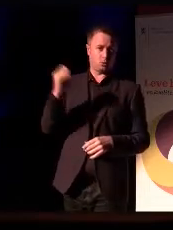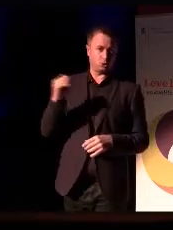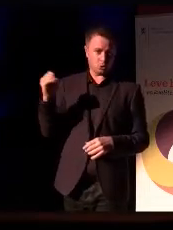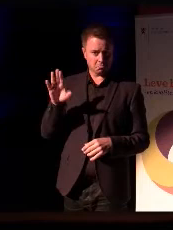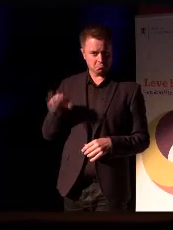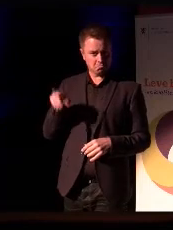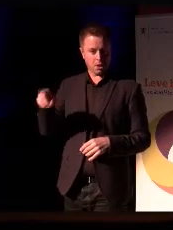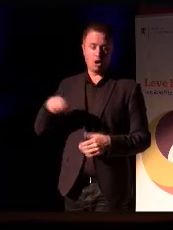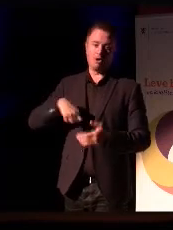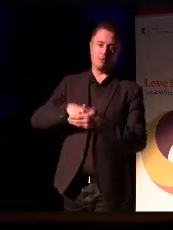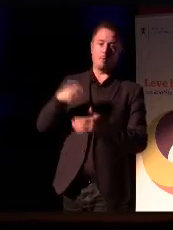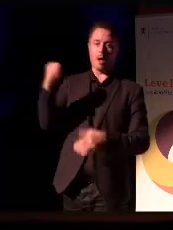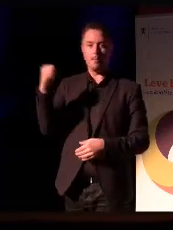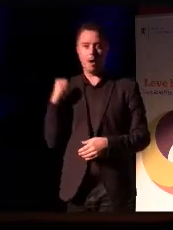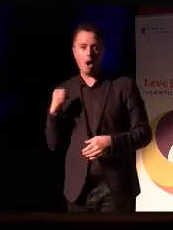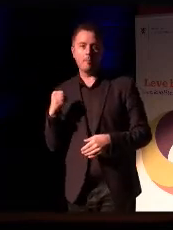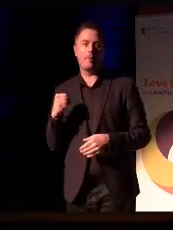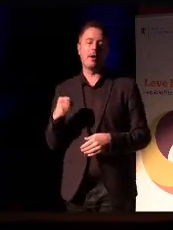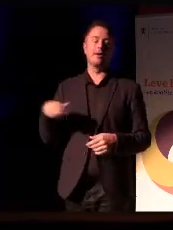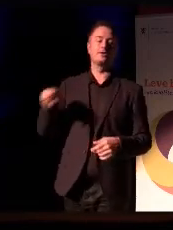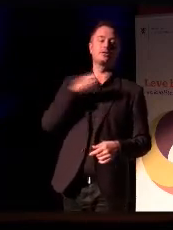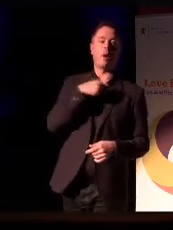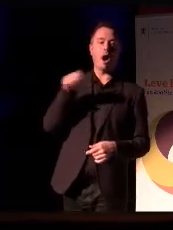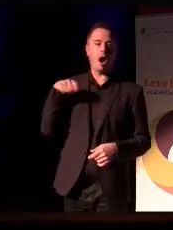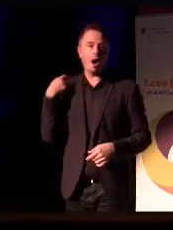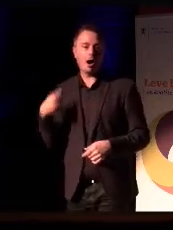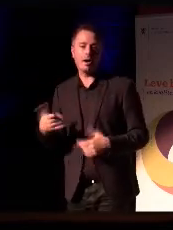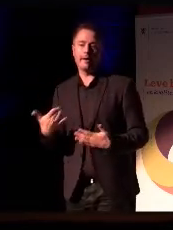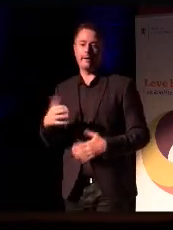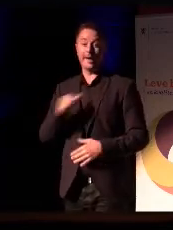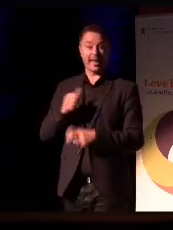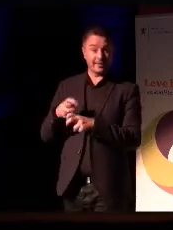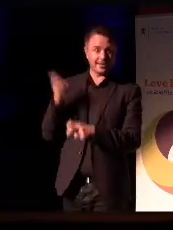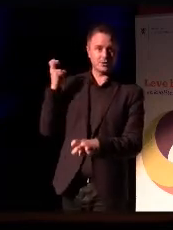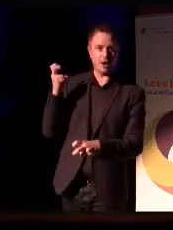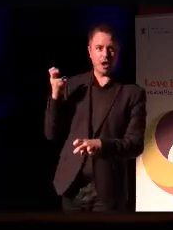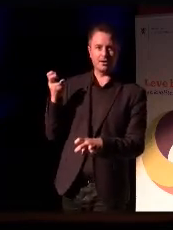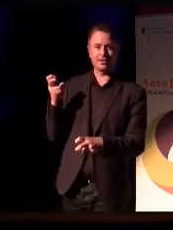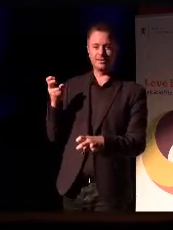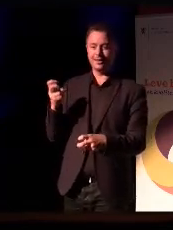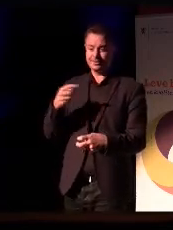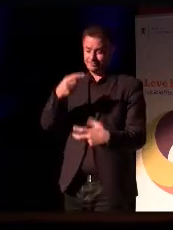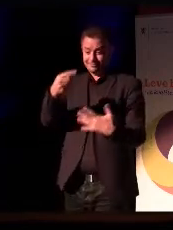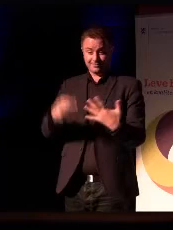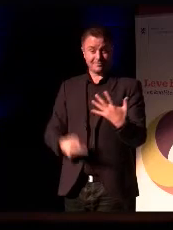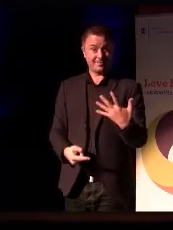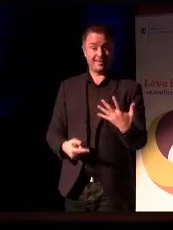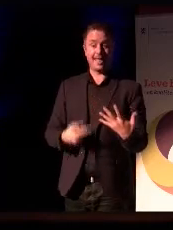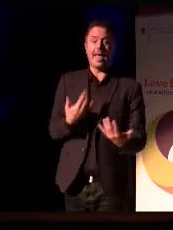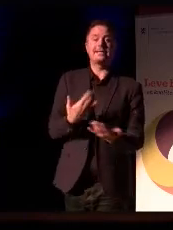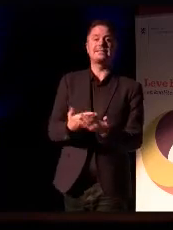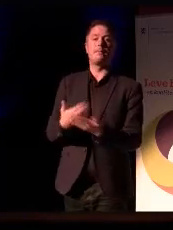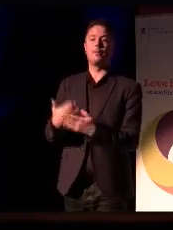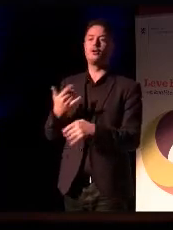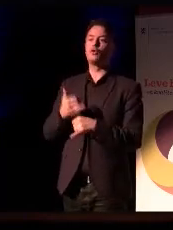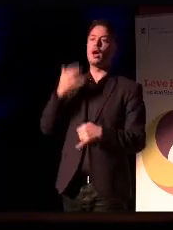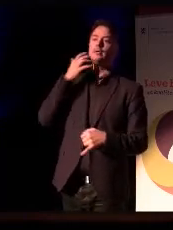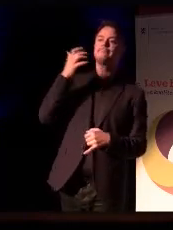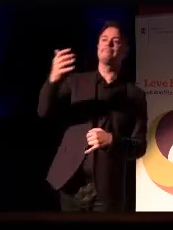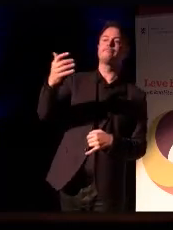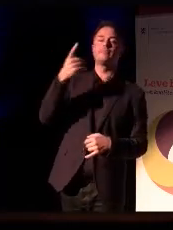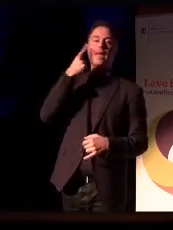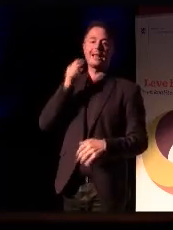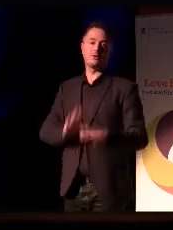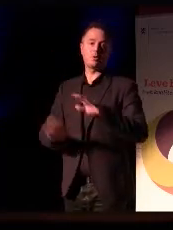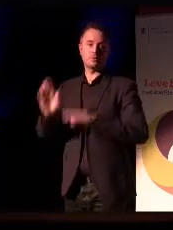spa, egen restaurant. Dette eksempler på fremtidens eldreomsorg. Jeg mener